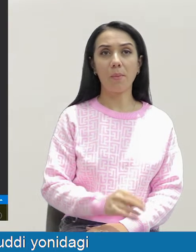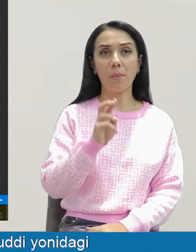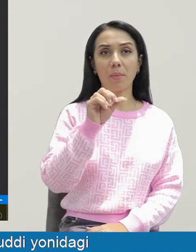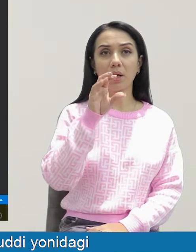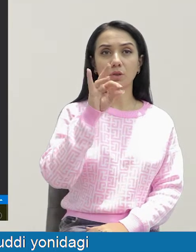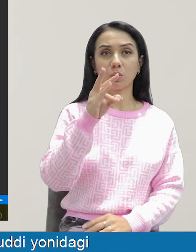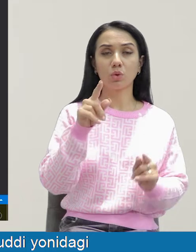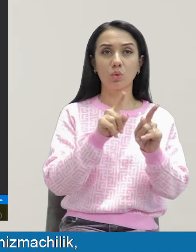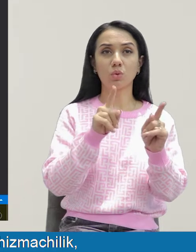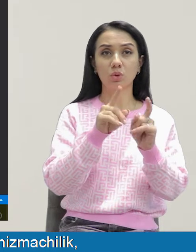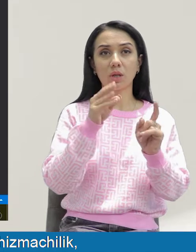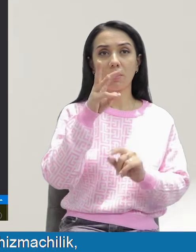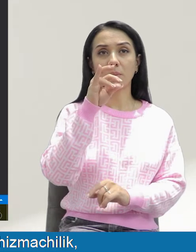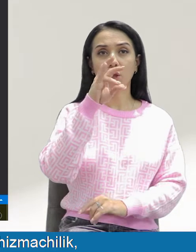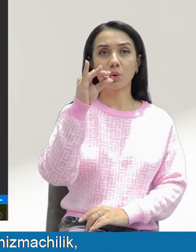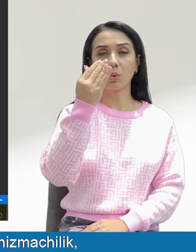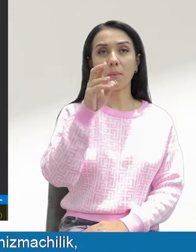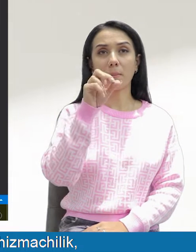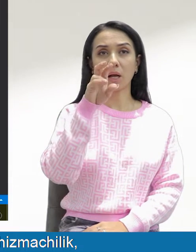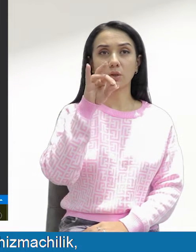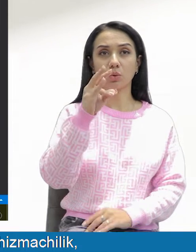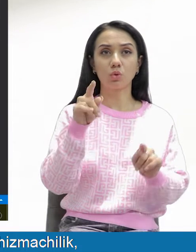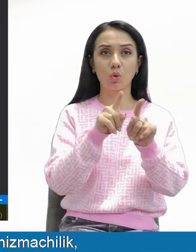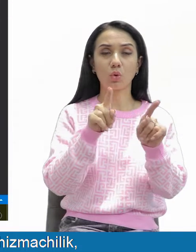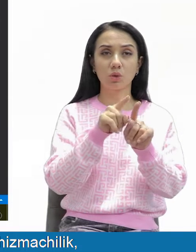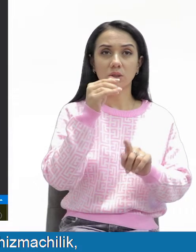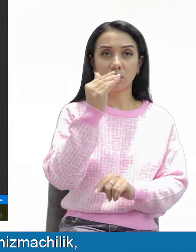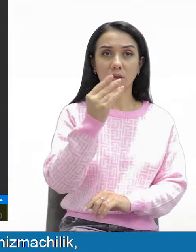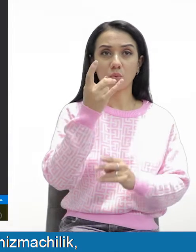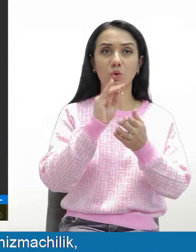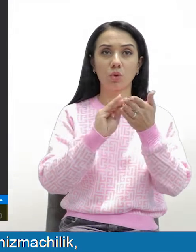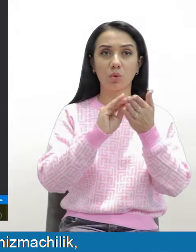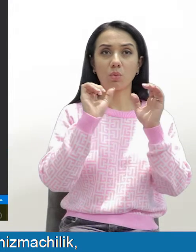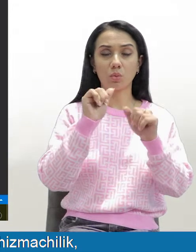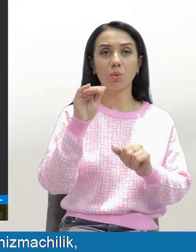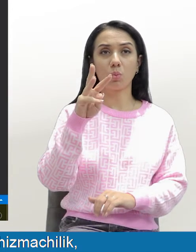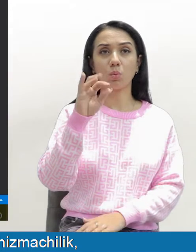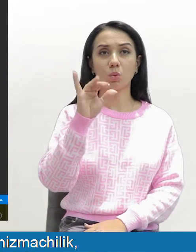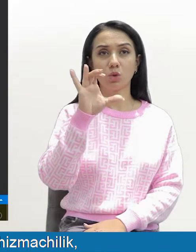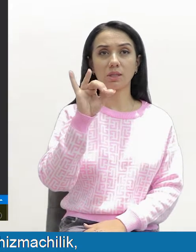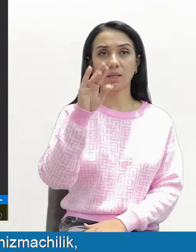buttonga o'xshagan. Yonidagi menu buttonga o'xshagan narsa. Bunda ham masalan yozsak bo'ladi. Musiqa.